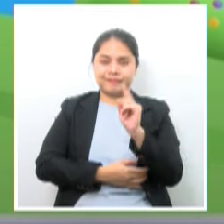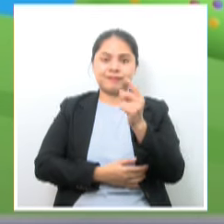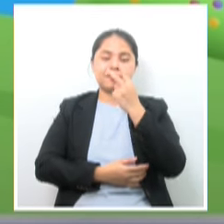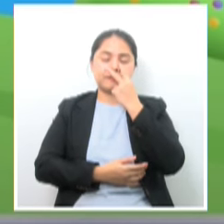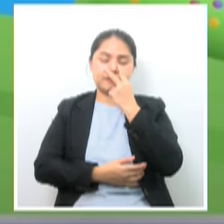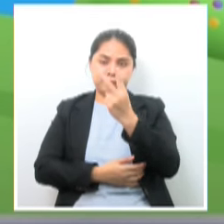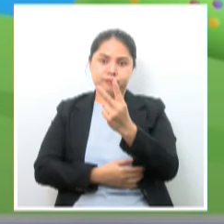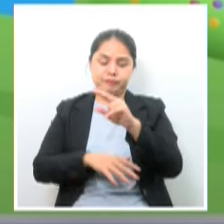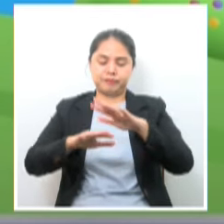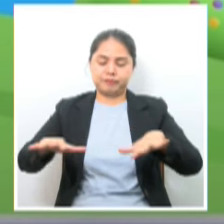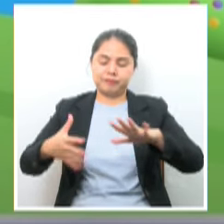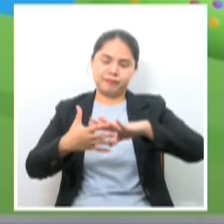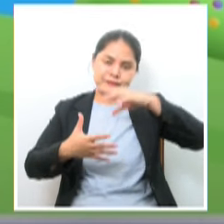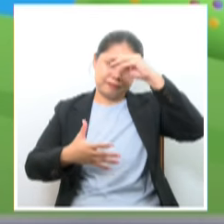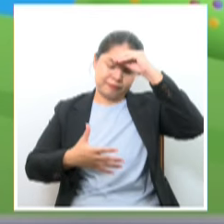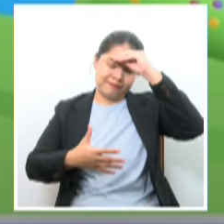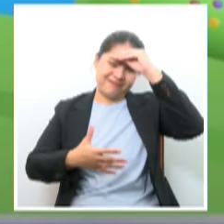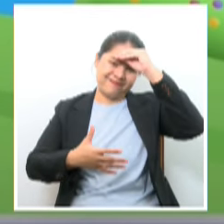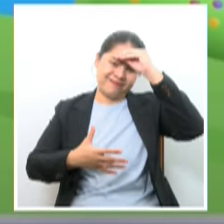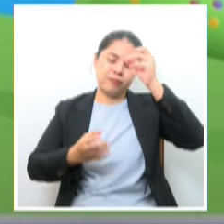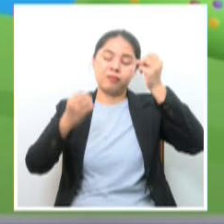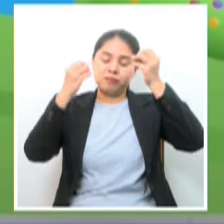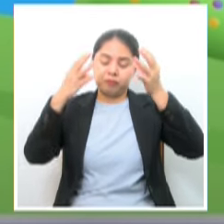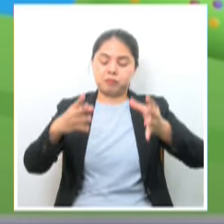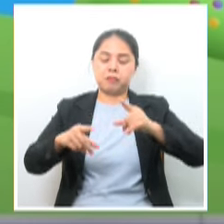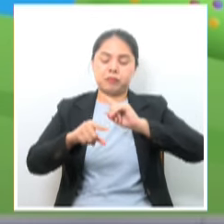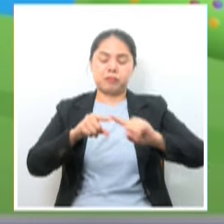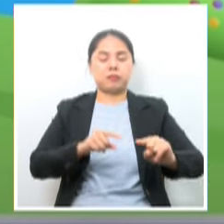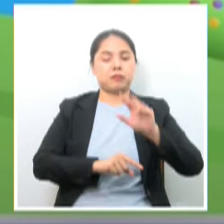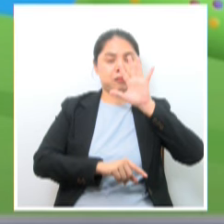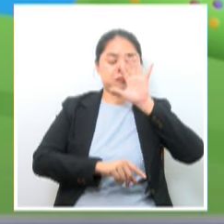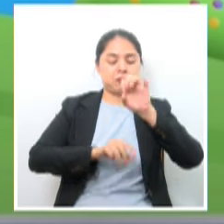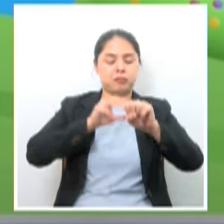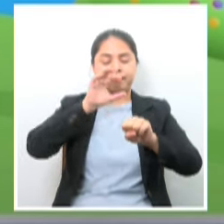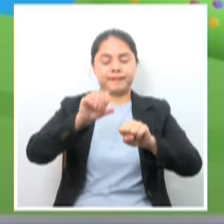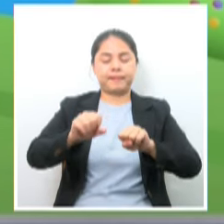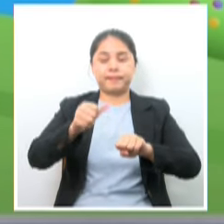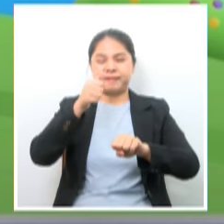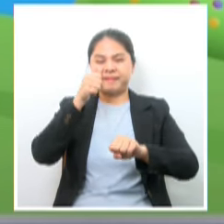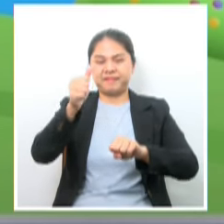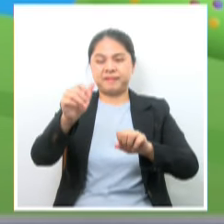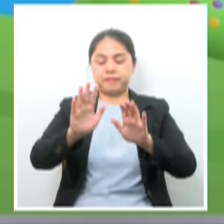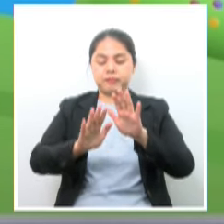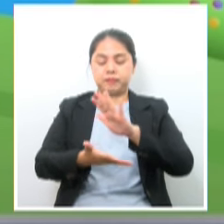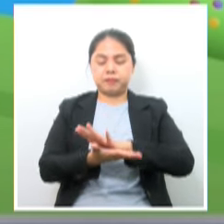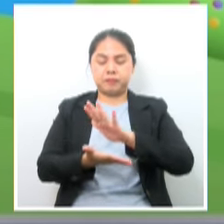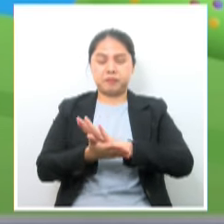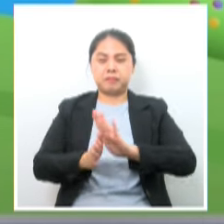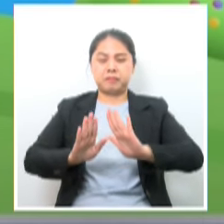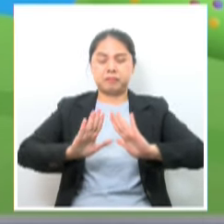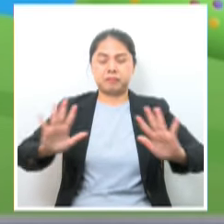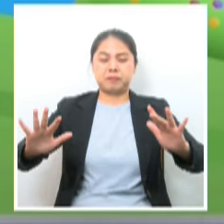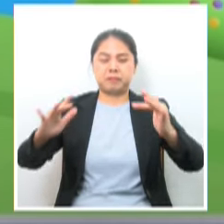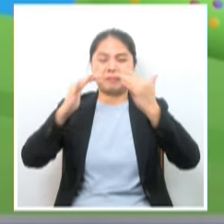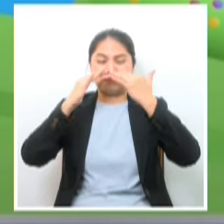ของนักเรียนครูและบุคลากรก็ให้เฝ้าระวังและก็ถ้าเปิดเรียนแล้วยังมีกลิ่นยังมีความเสี่ยงก็ให้โรงเรียนสามาร